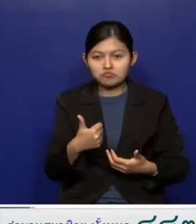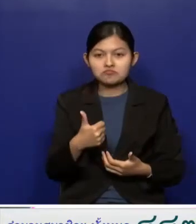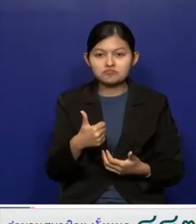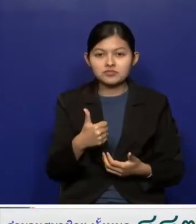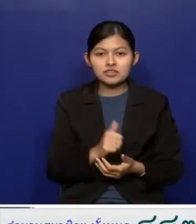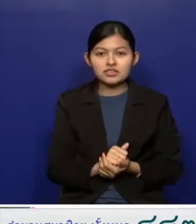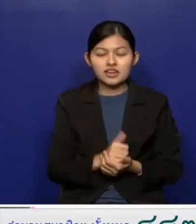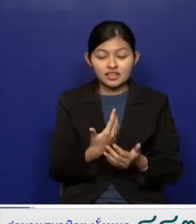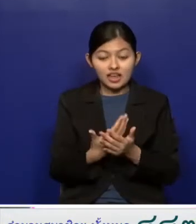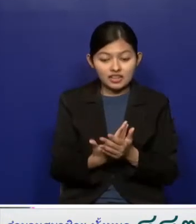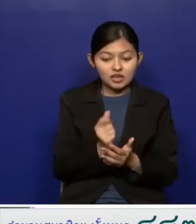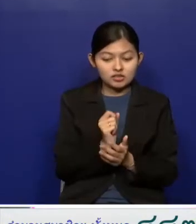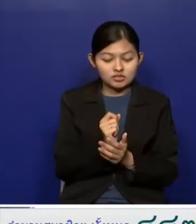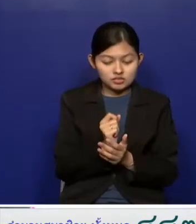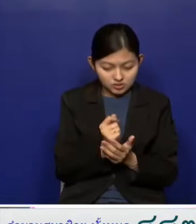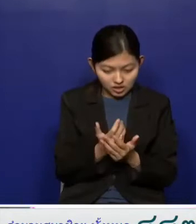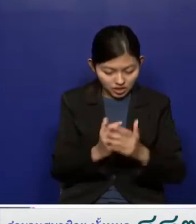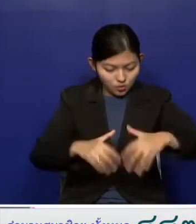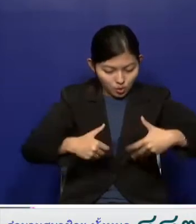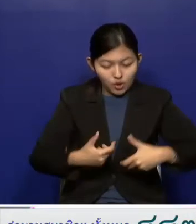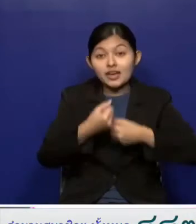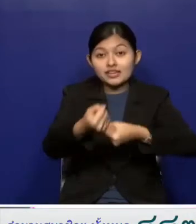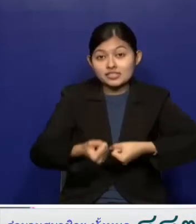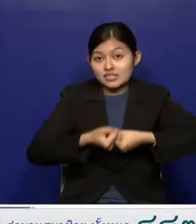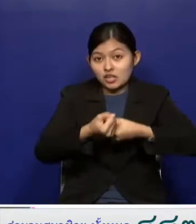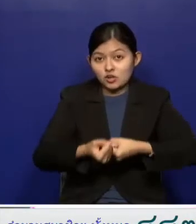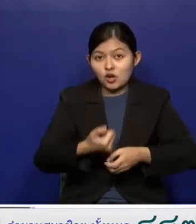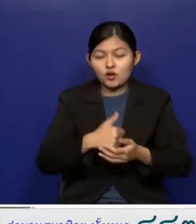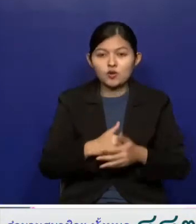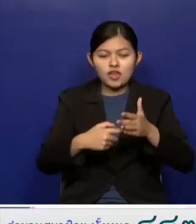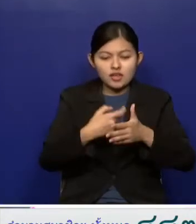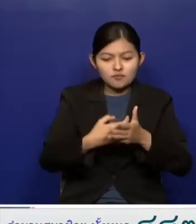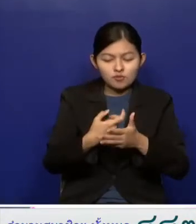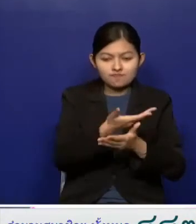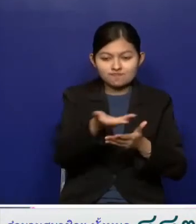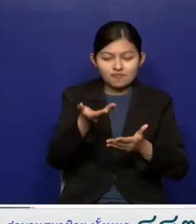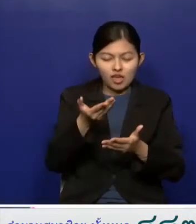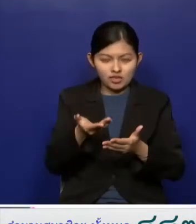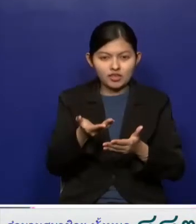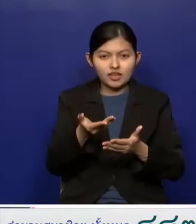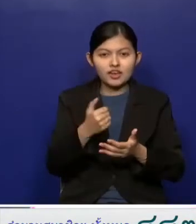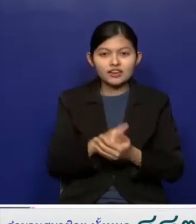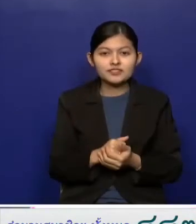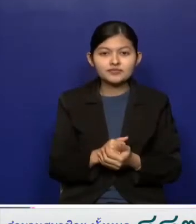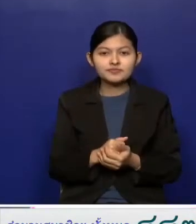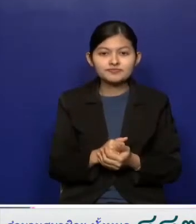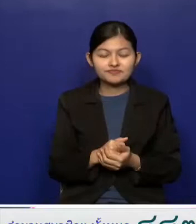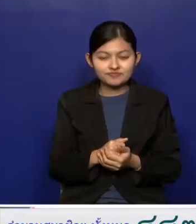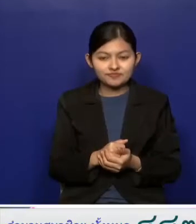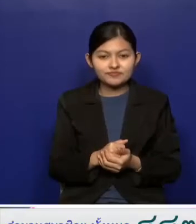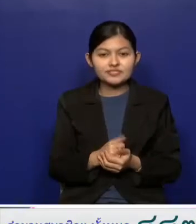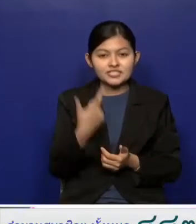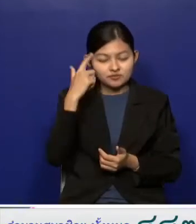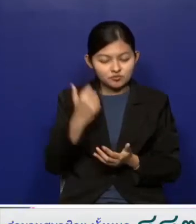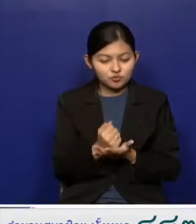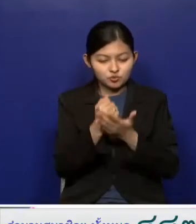มูลค่าเพิ่มให้กับเกษตรกรชาวไร่อ้อยจากเหตุผลดังกล่าวมาข้างต้นก็ถือว่าเป็นการช่วย